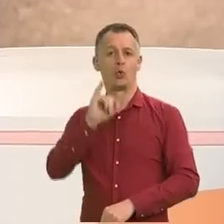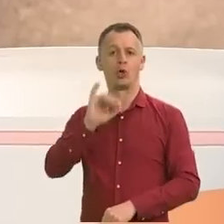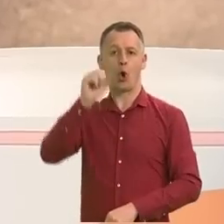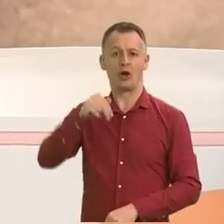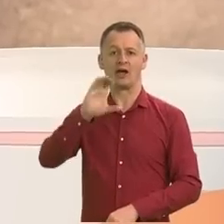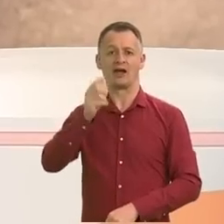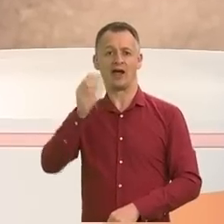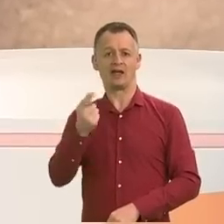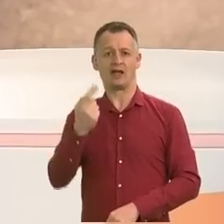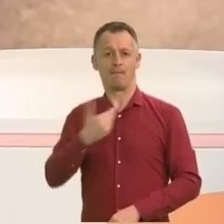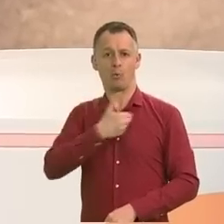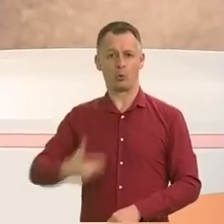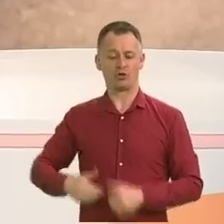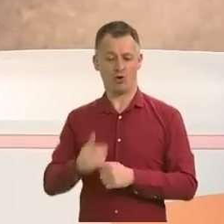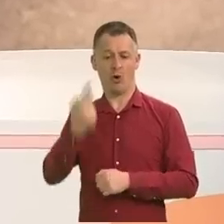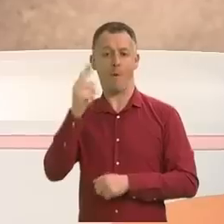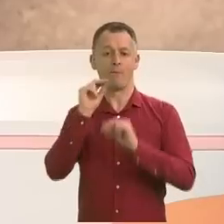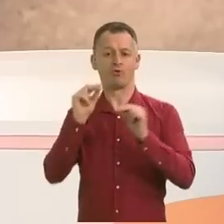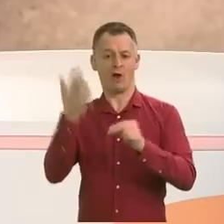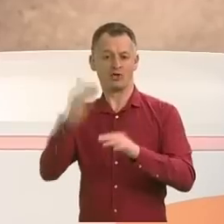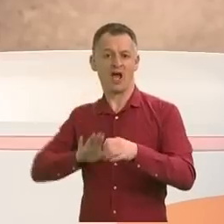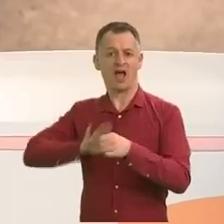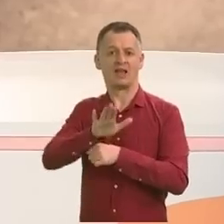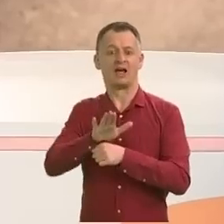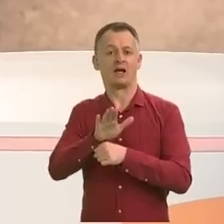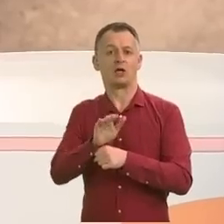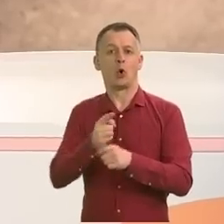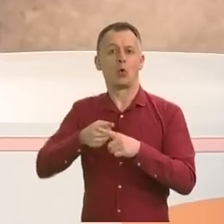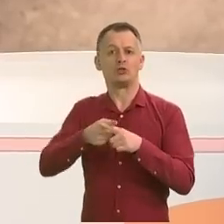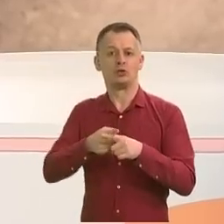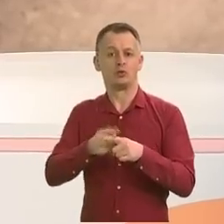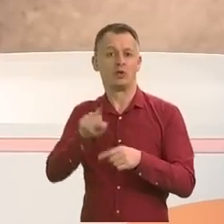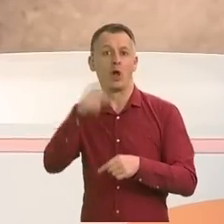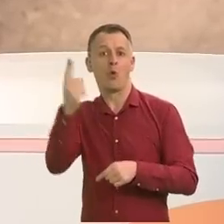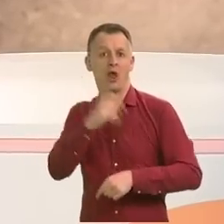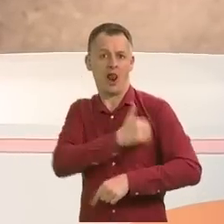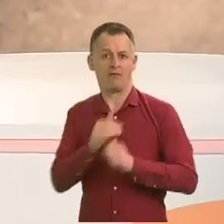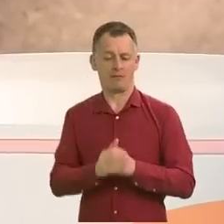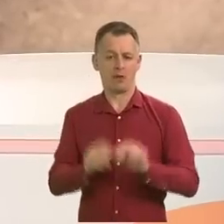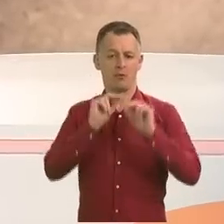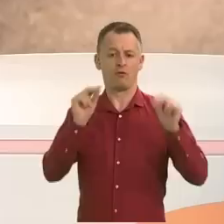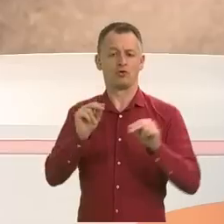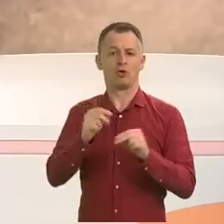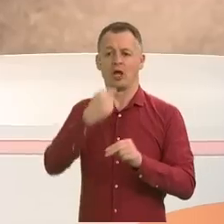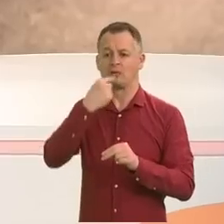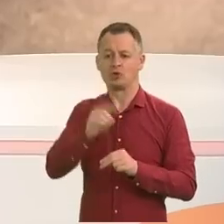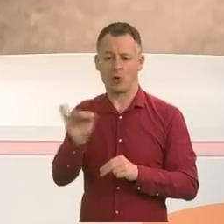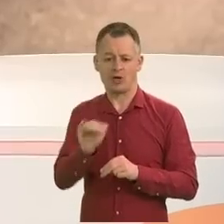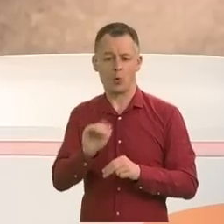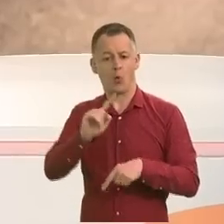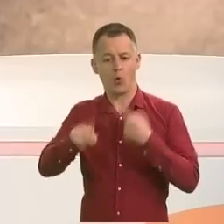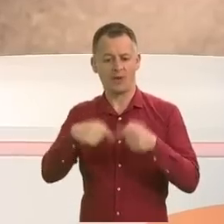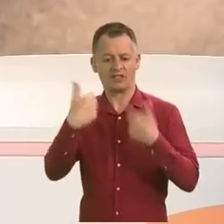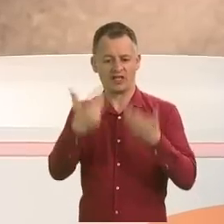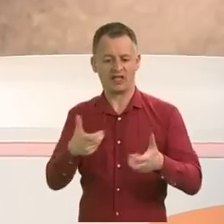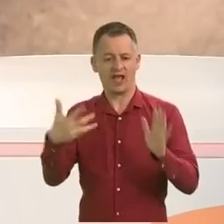din Capitală. O profesoară a fost atacată cu un cuțit de un elev chiar în timpul orei. Dascălul i-a anunțat pe copii că urmează să dea un test. Agresorul,